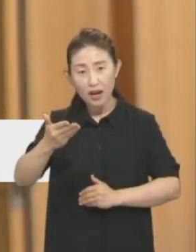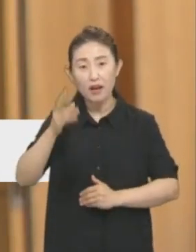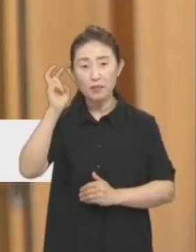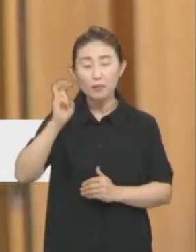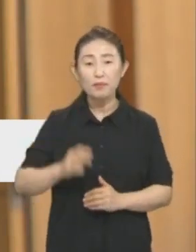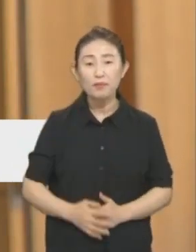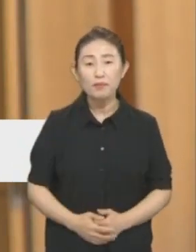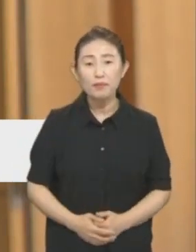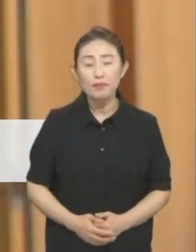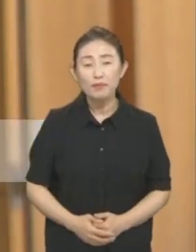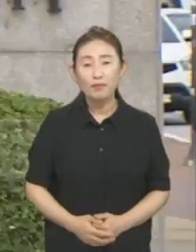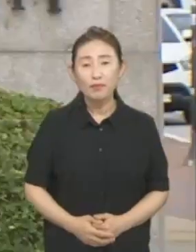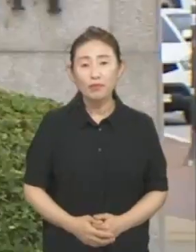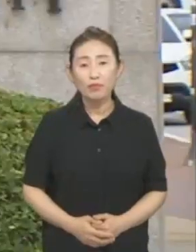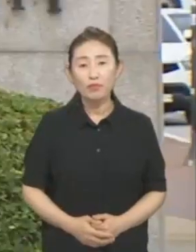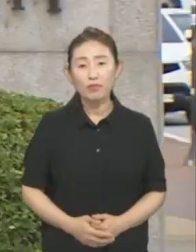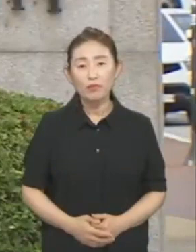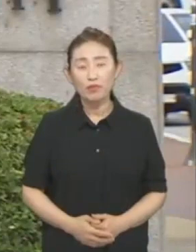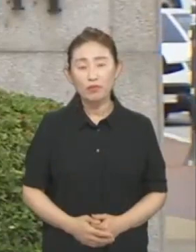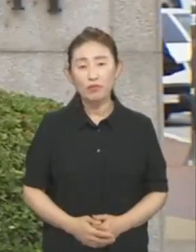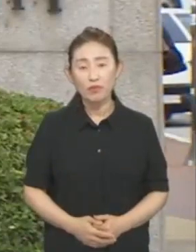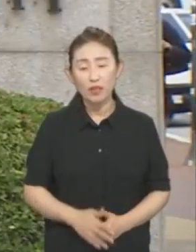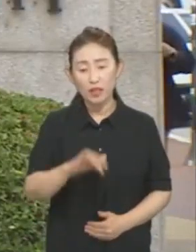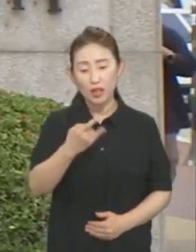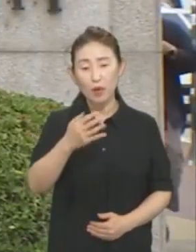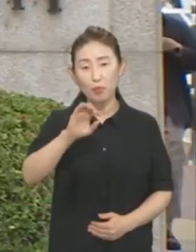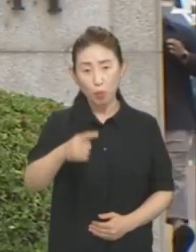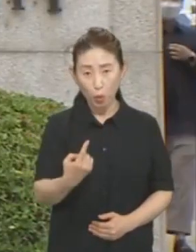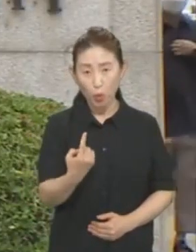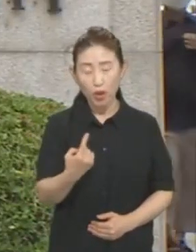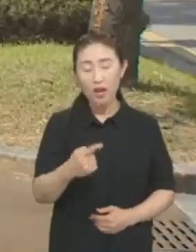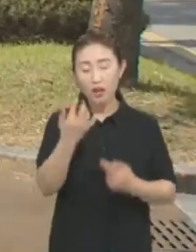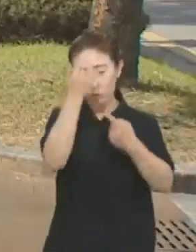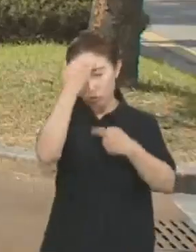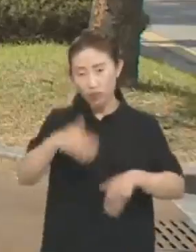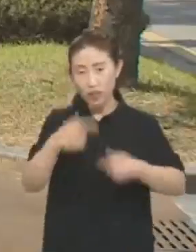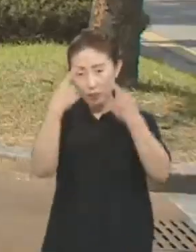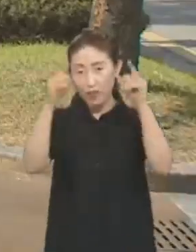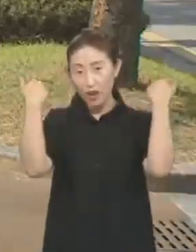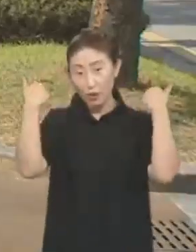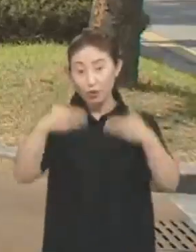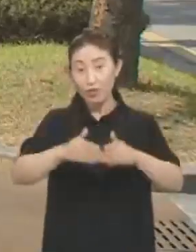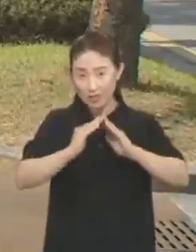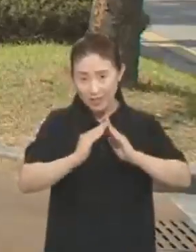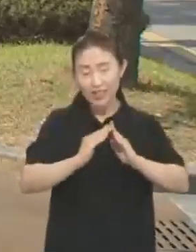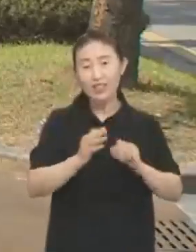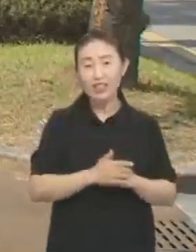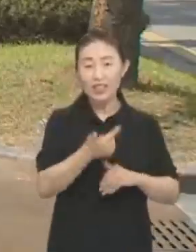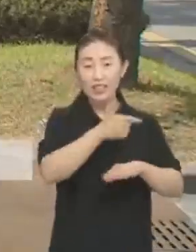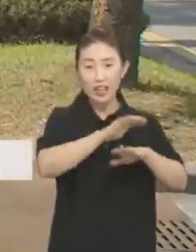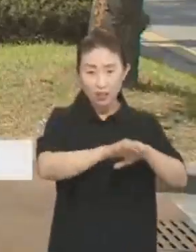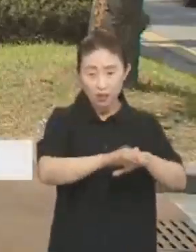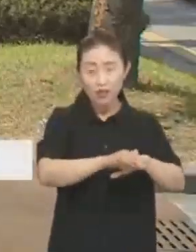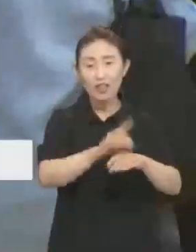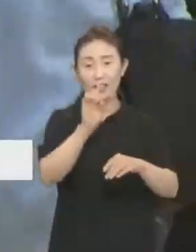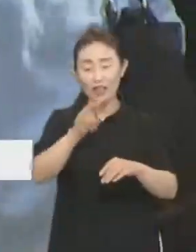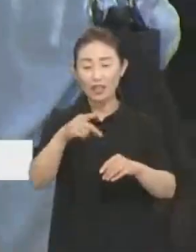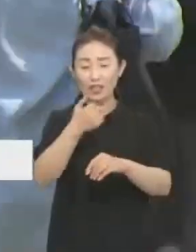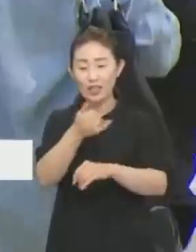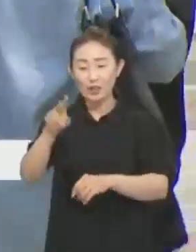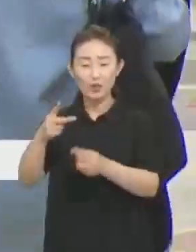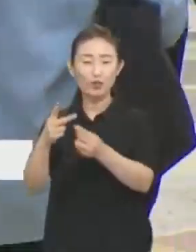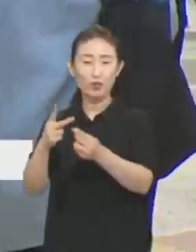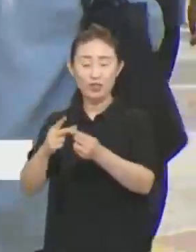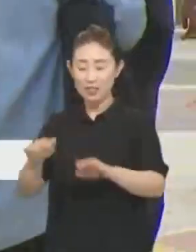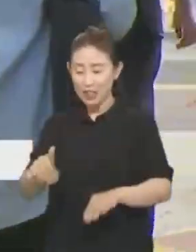될 것으로 생각됩니다. 충남대 내포 캠퍼스가 조성될 경우 대학 입장에서는 대전과 세종에 이은 세 번째